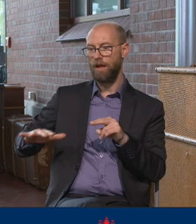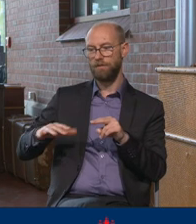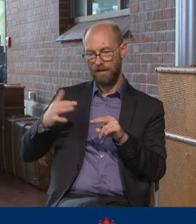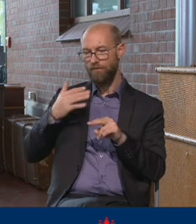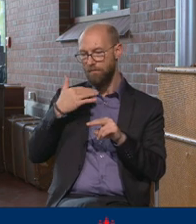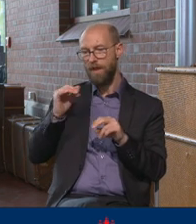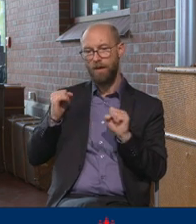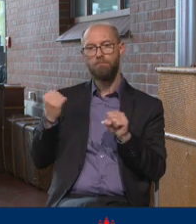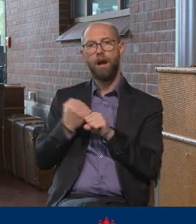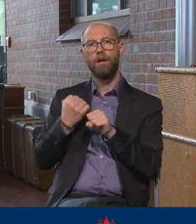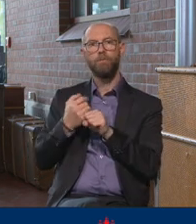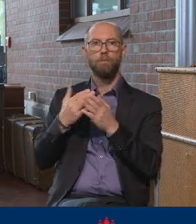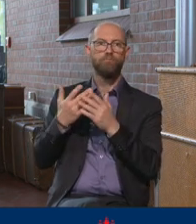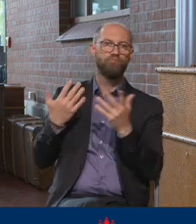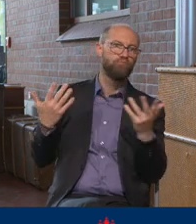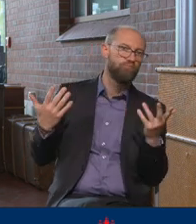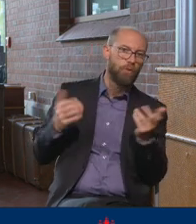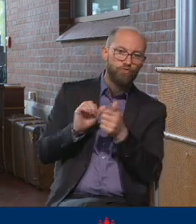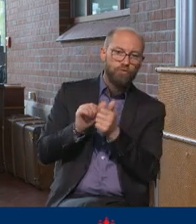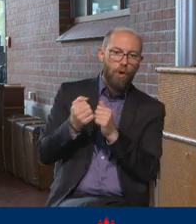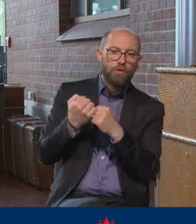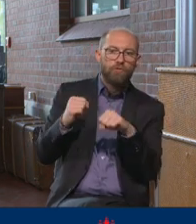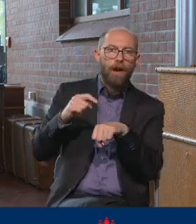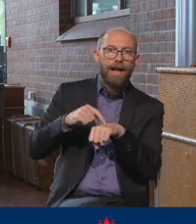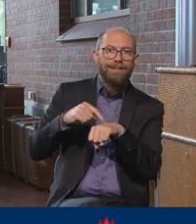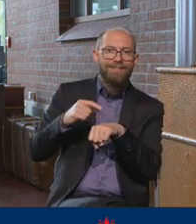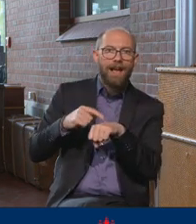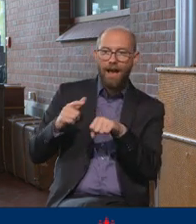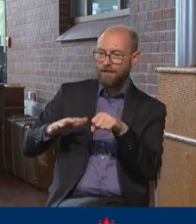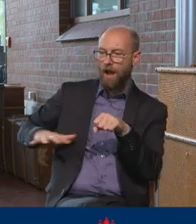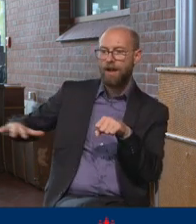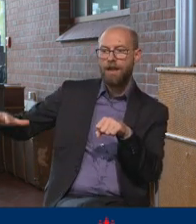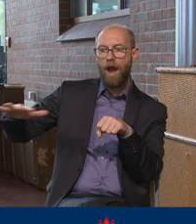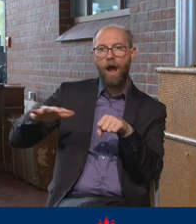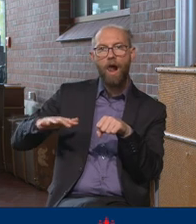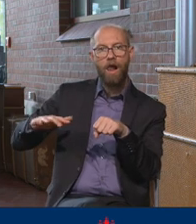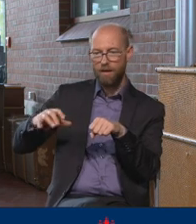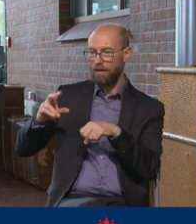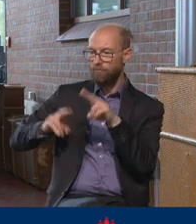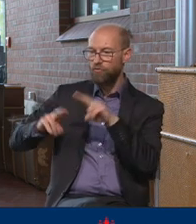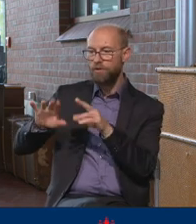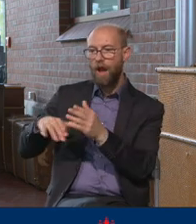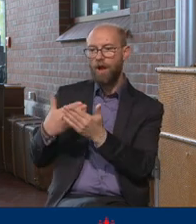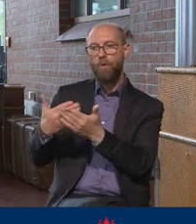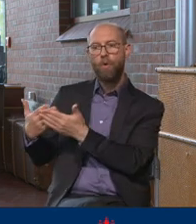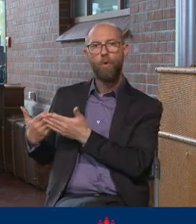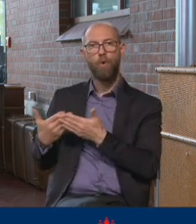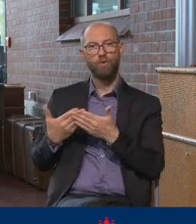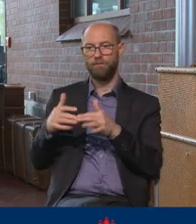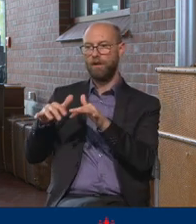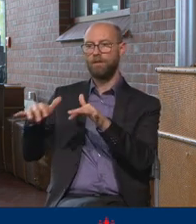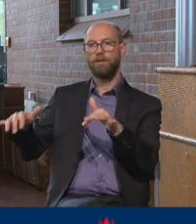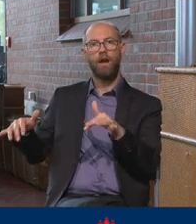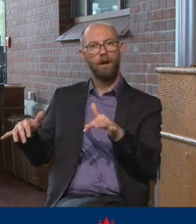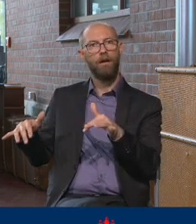das könnte ein zukünftiges sport freizeit gut genutztes areal werden mit vielfältigen angeboten um